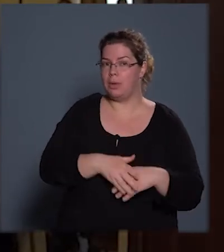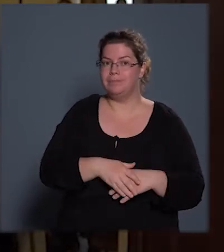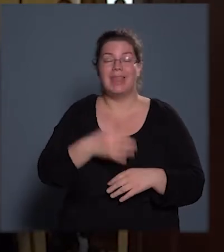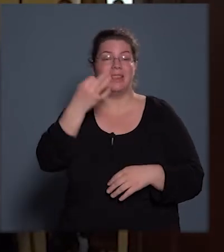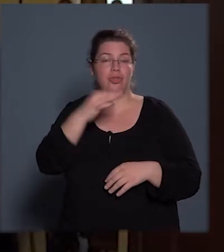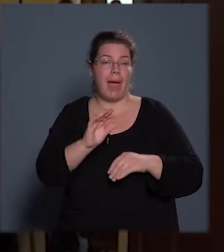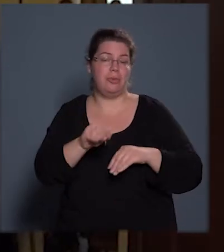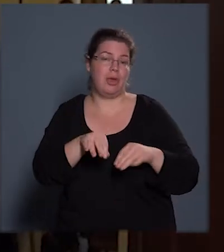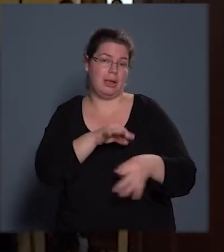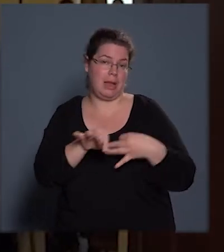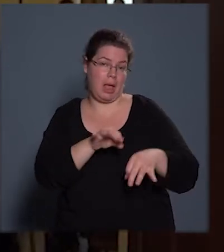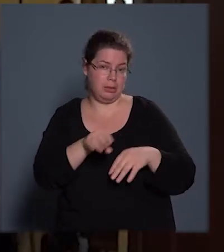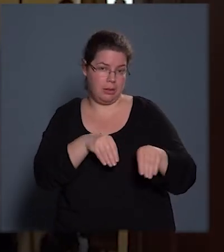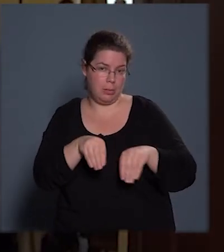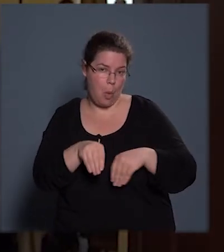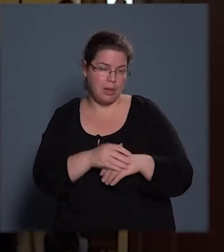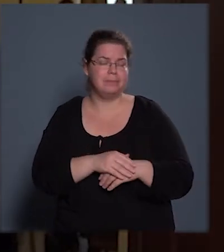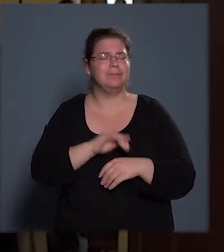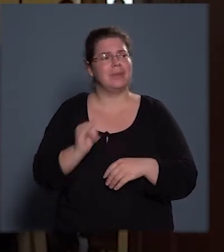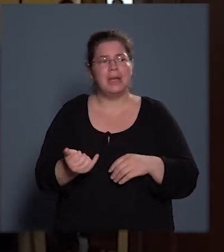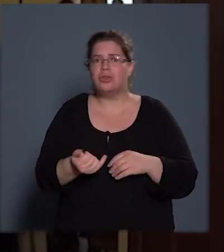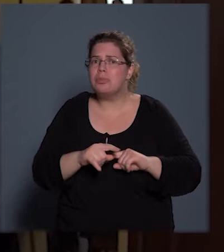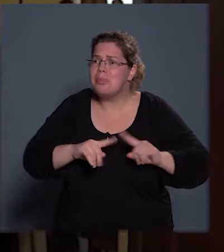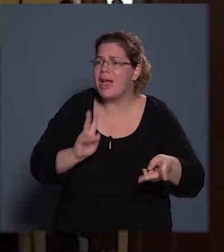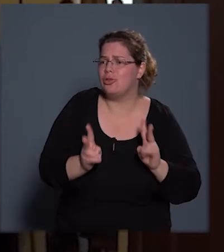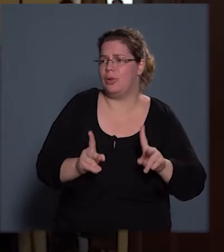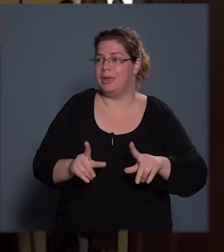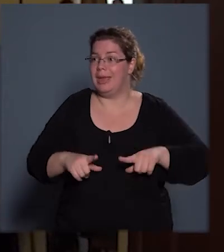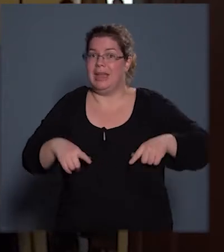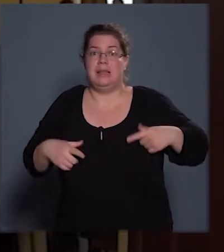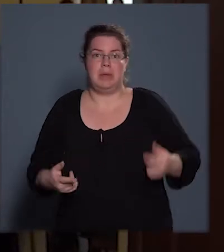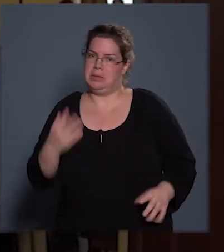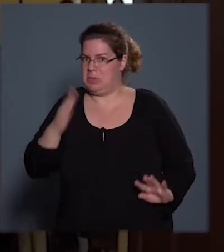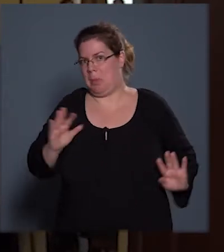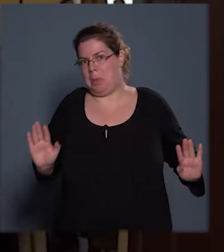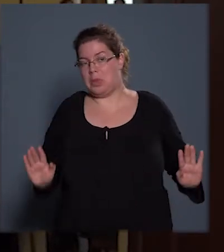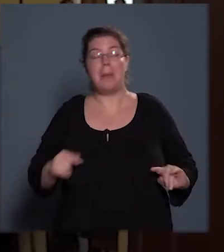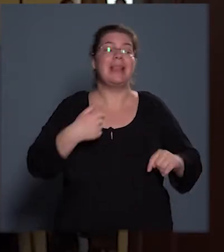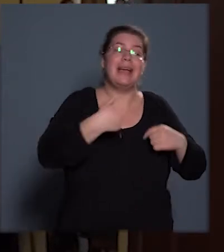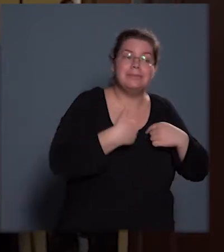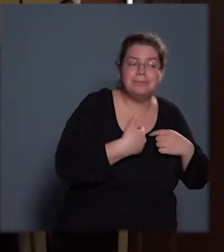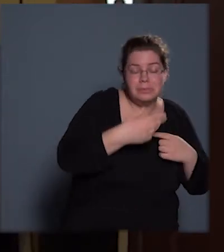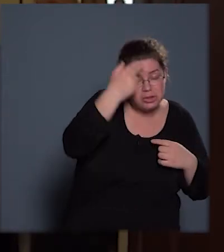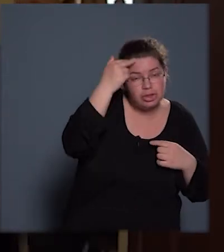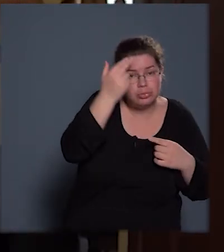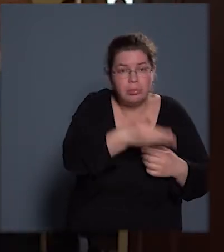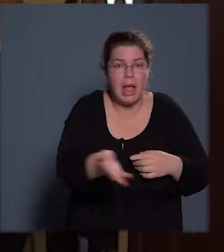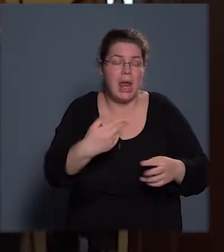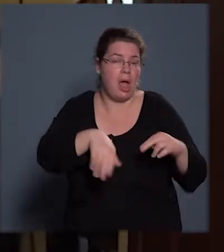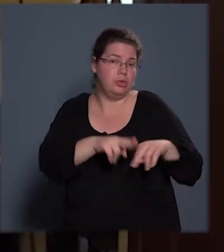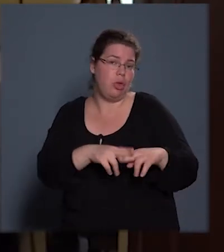tánca tulajdonképpen. Hogy ezt más hogy élni át, hogy éli meg, azt én nem tudom, de ismerek